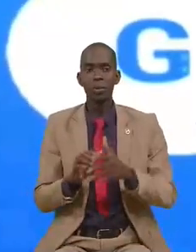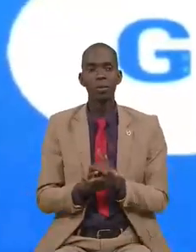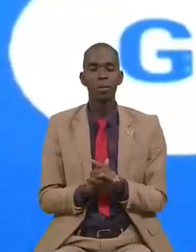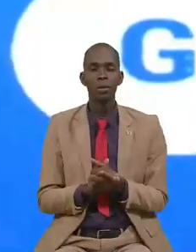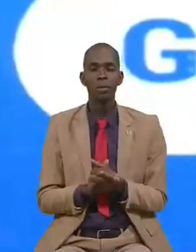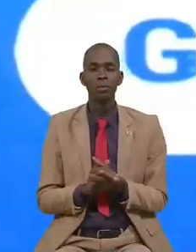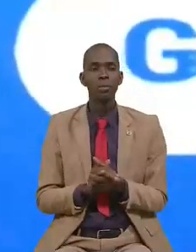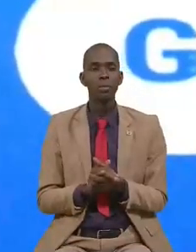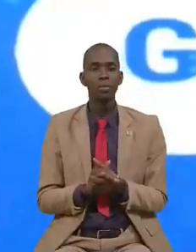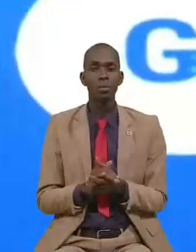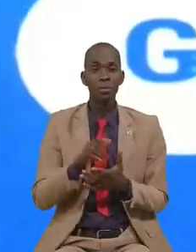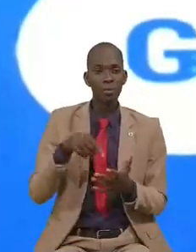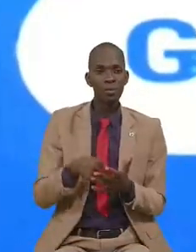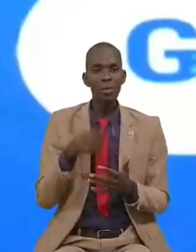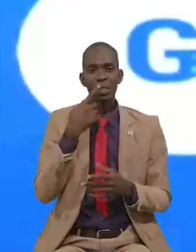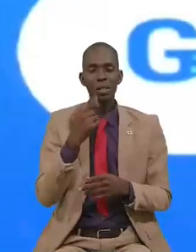Verset 5.